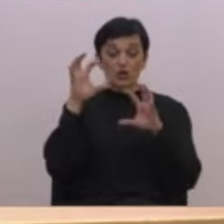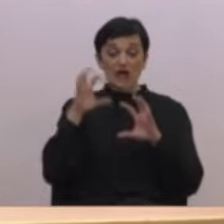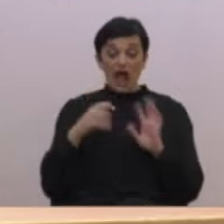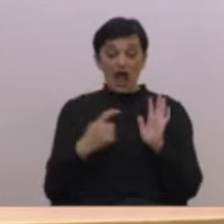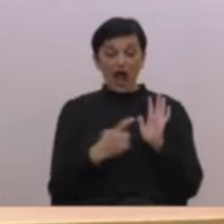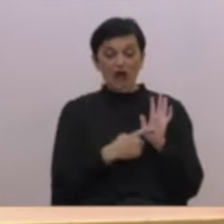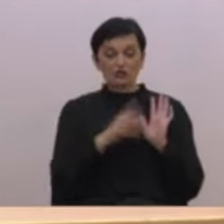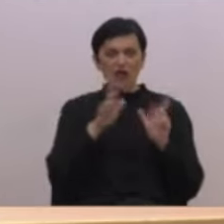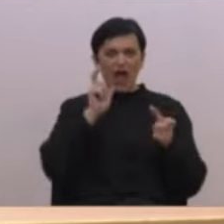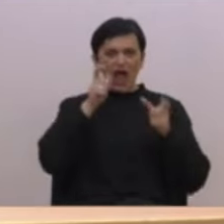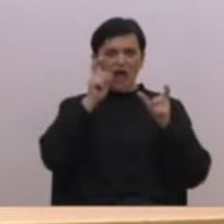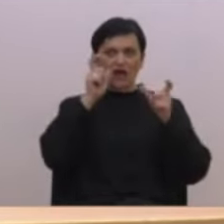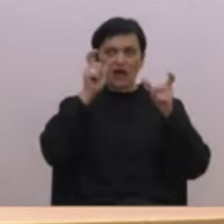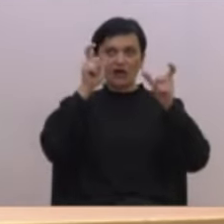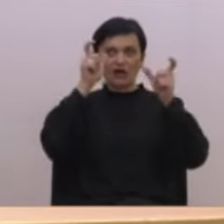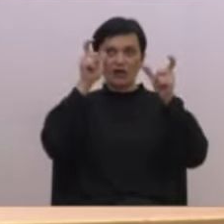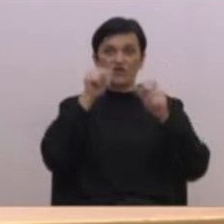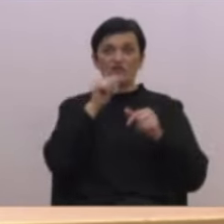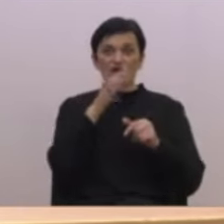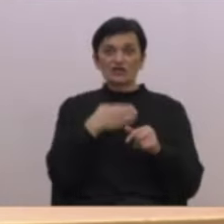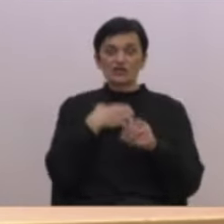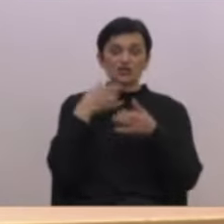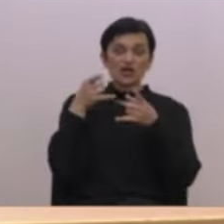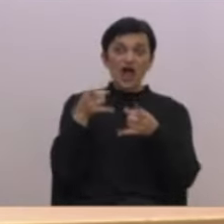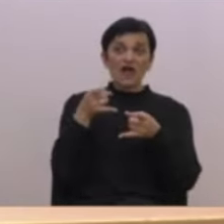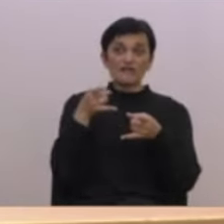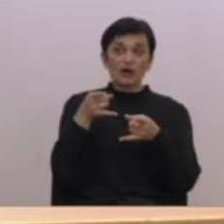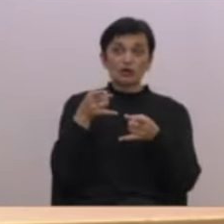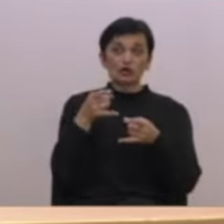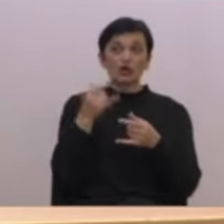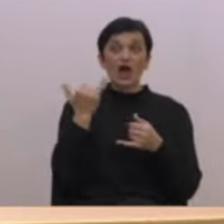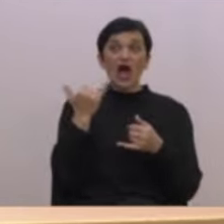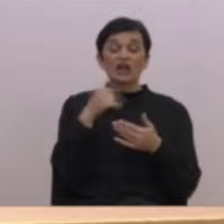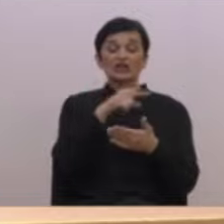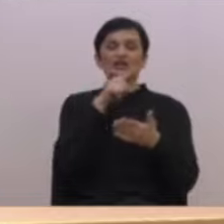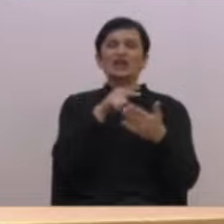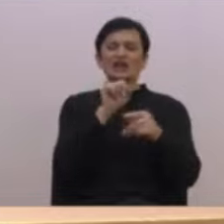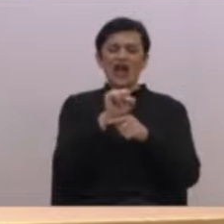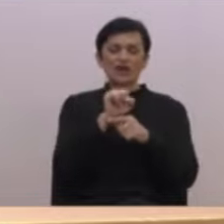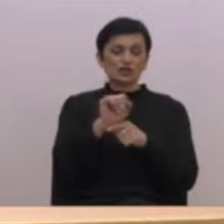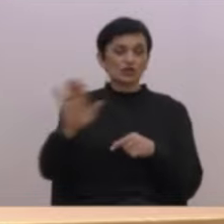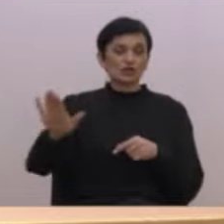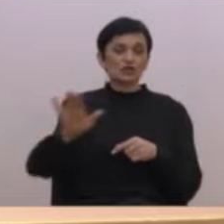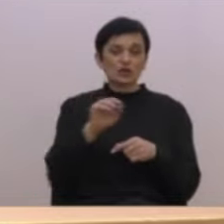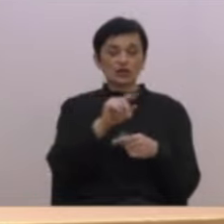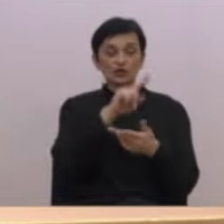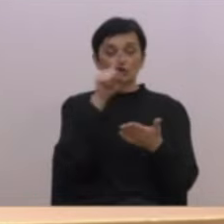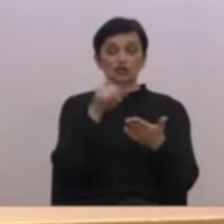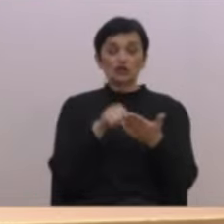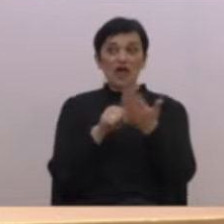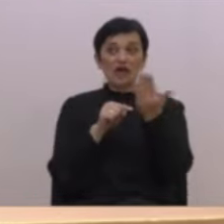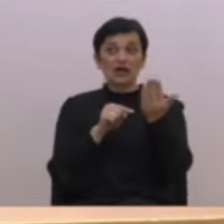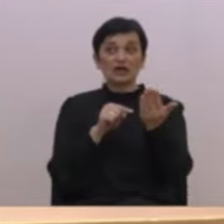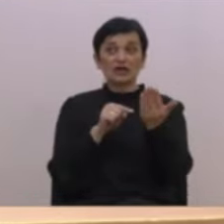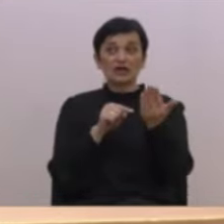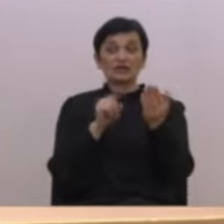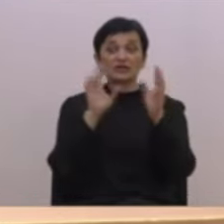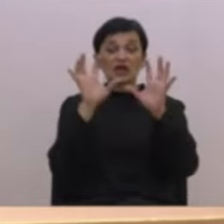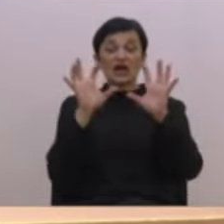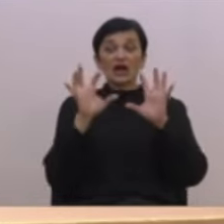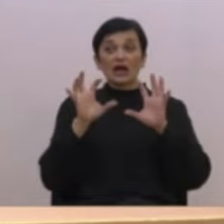ახლა წევლი და კევლი ავტეხო და ვითომ შევაშინოთ. Ახლა შეკითხვა მაქვს თქვენ და გაჩერდით რა, შეკითხვა მაქვს თქვენთან. Ეს